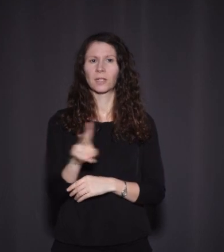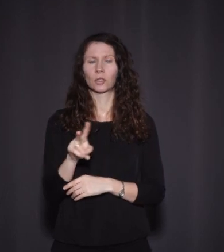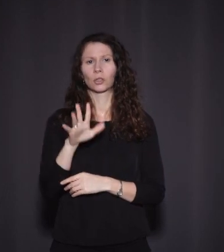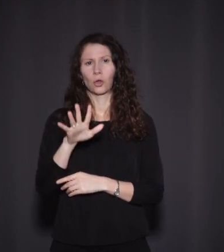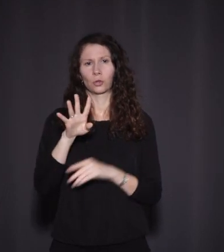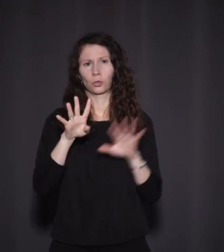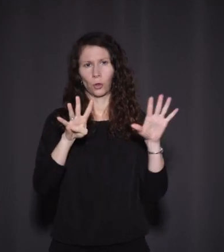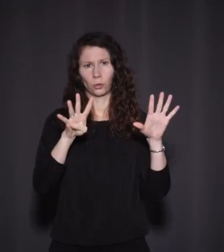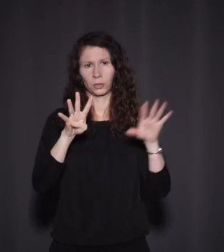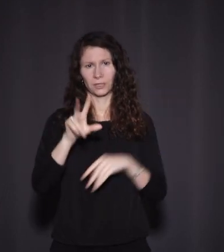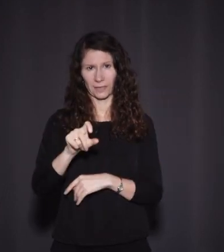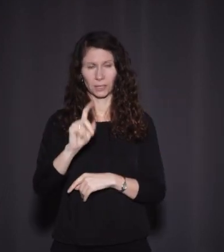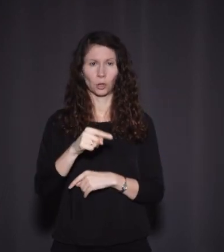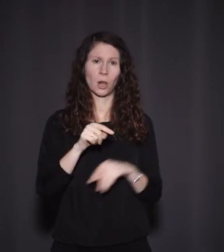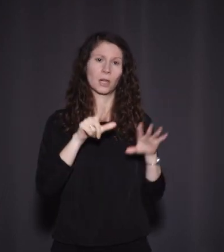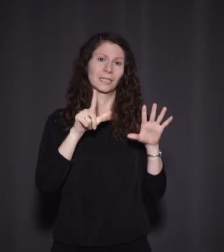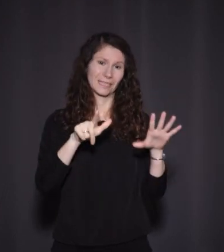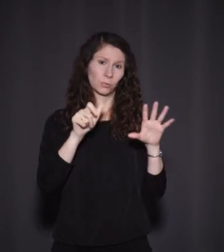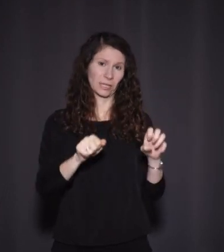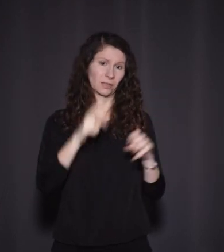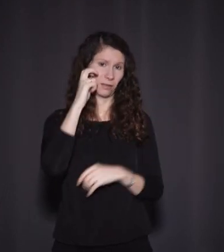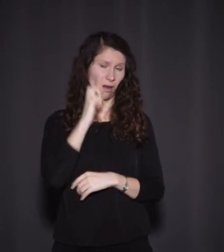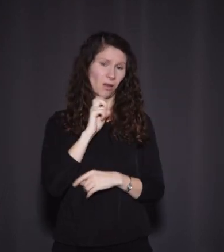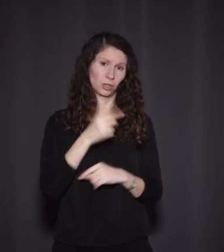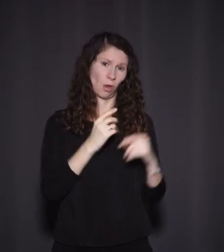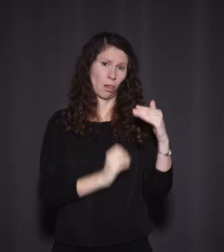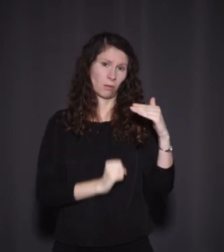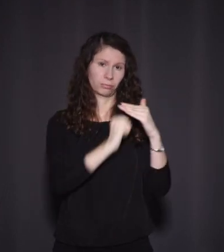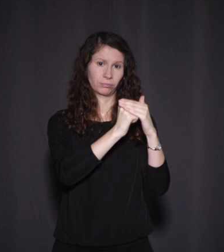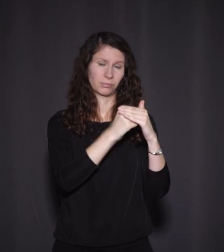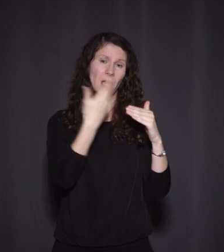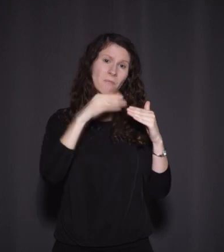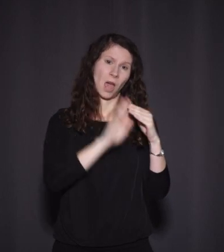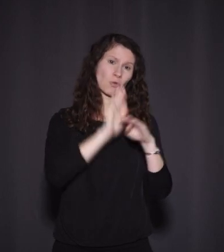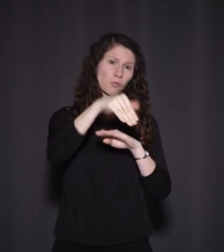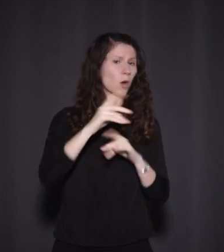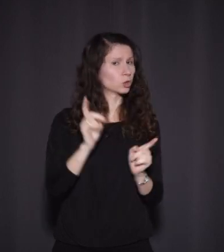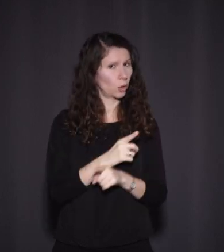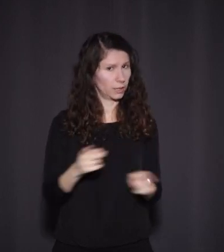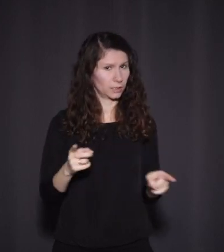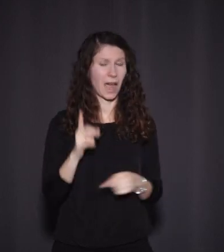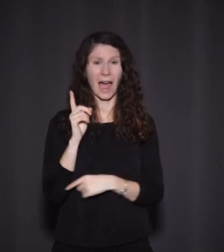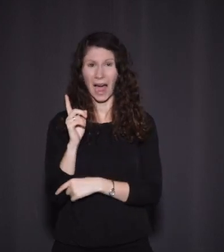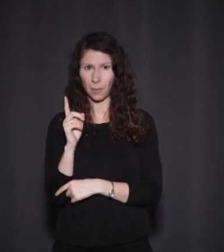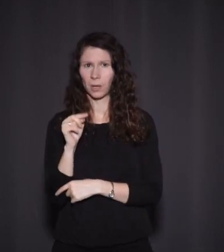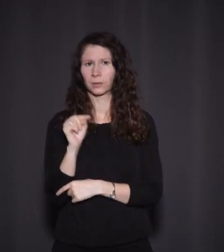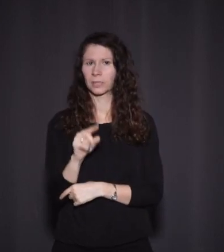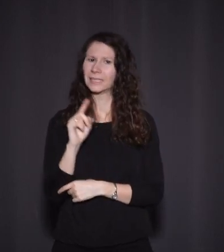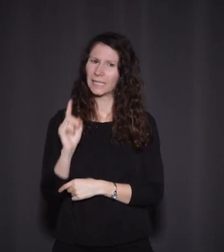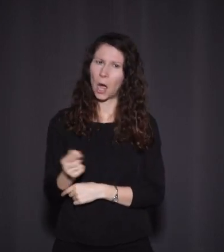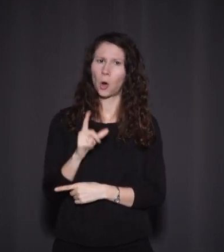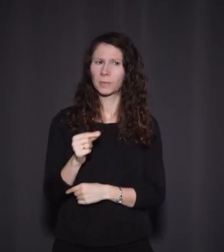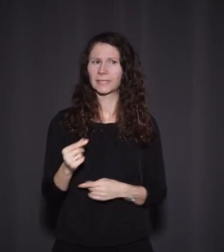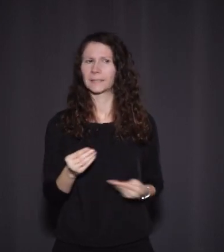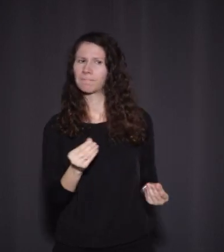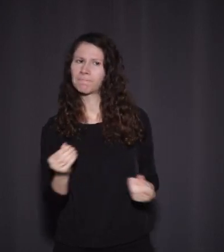2029 das Alter von 67 Jahren erreicht werden. Es soll auf gar keinen Fall weitergehen. Aber auch da droht ja so ein bisschen Ungemach, wenn man